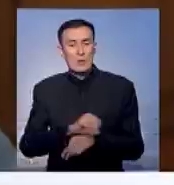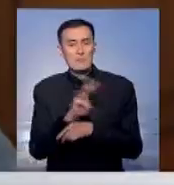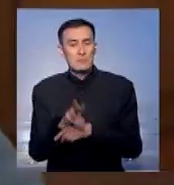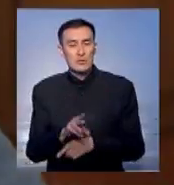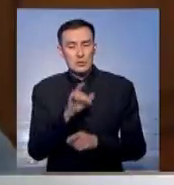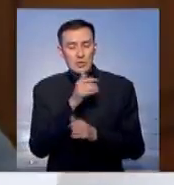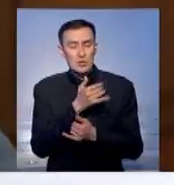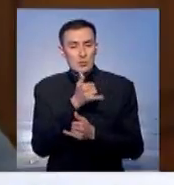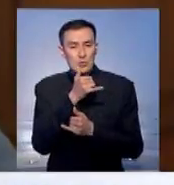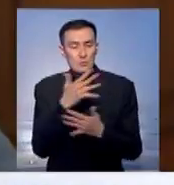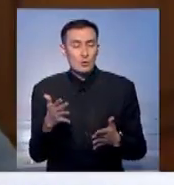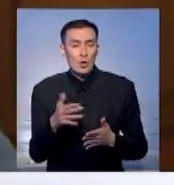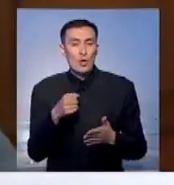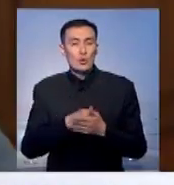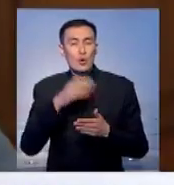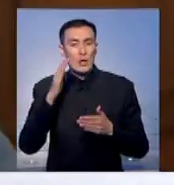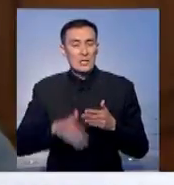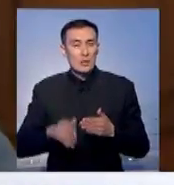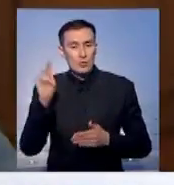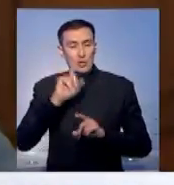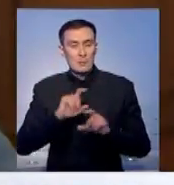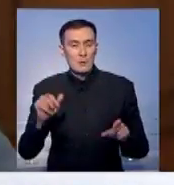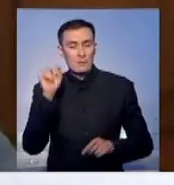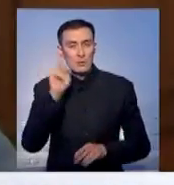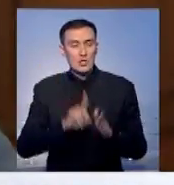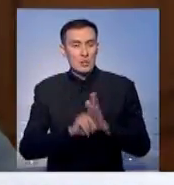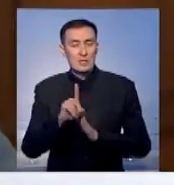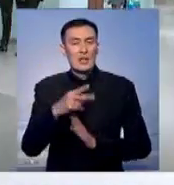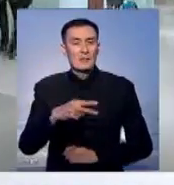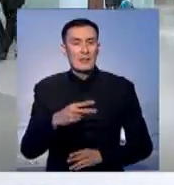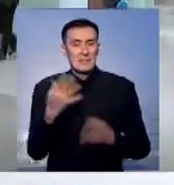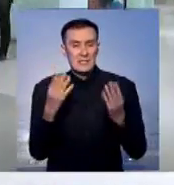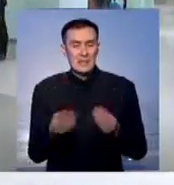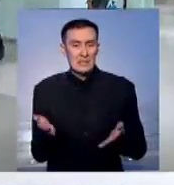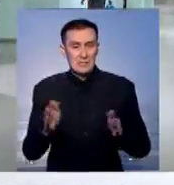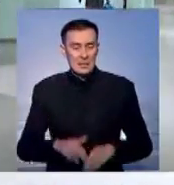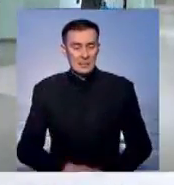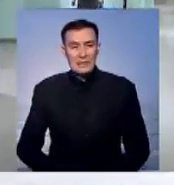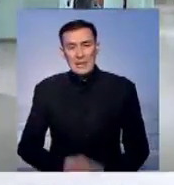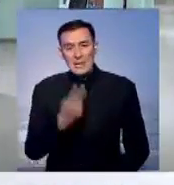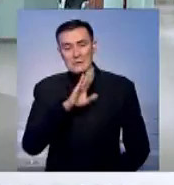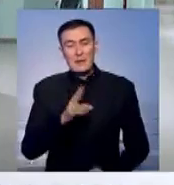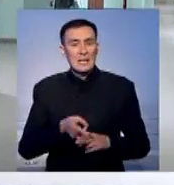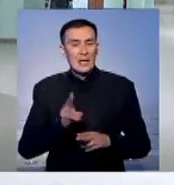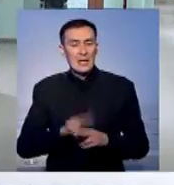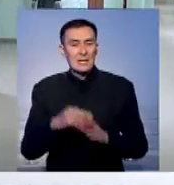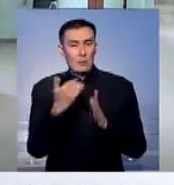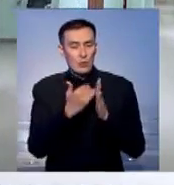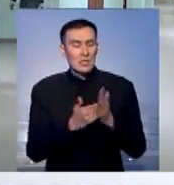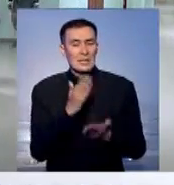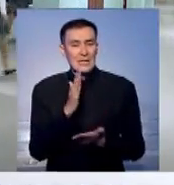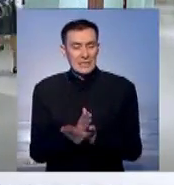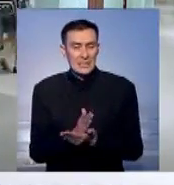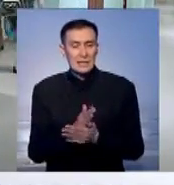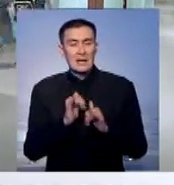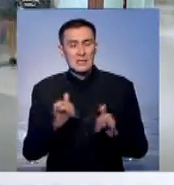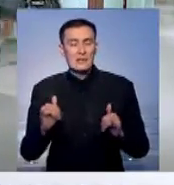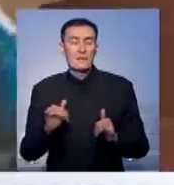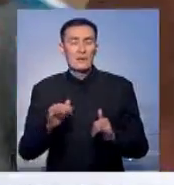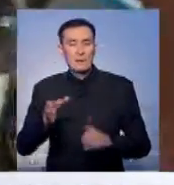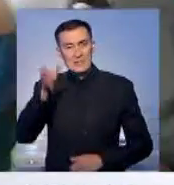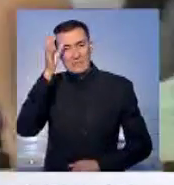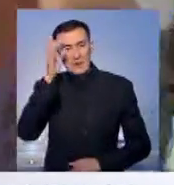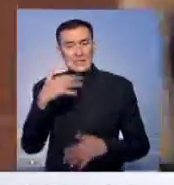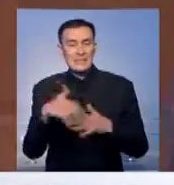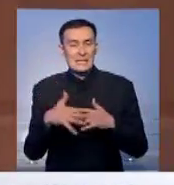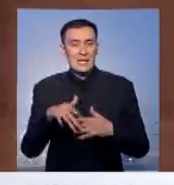учеников. Ведь до конца учебного года осталось чуть больше 20 дней. Несмотря на эти проекты, в стране все же есть разрыв уровня образования